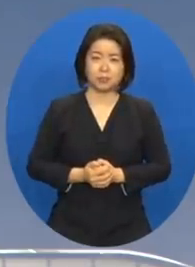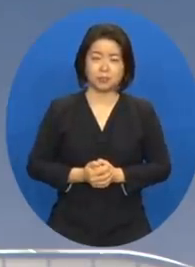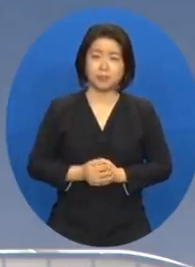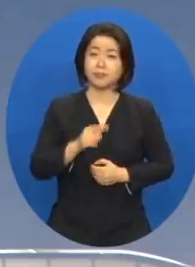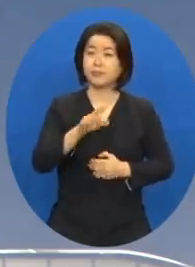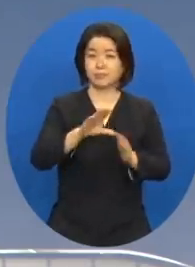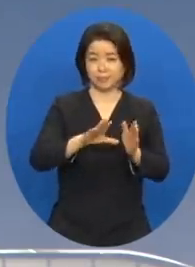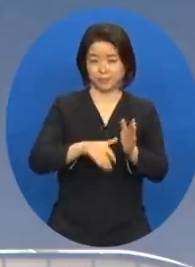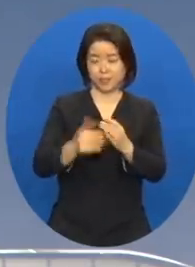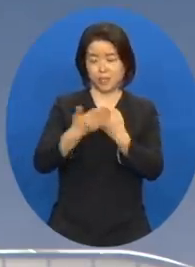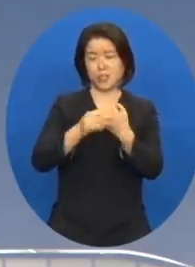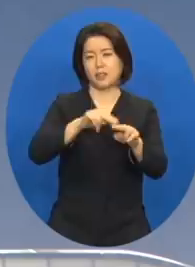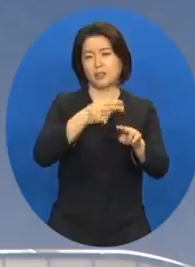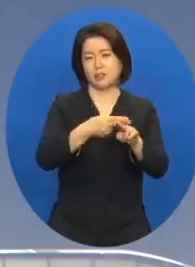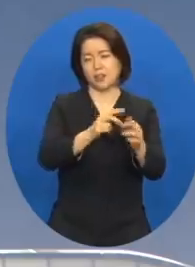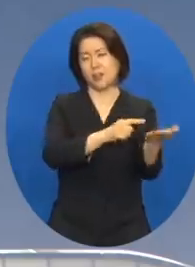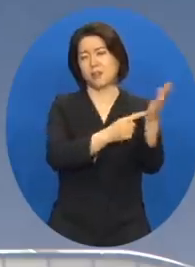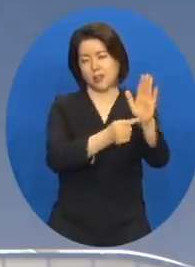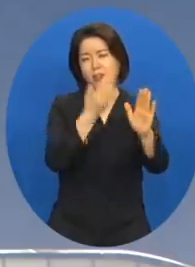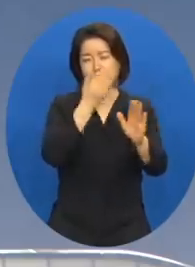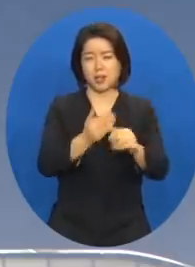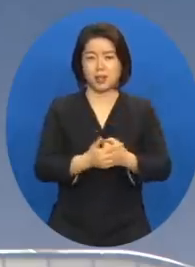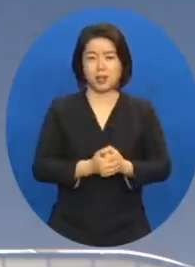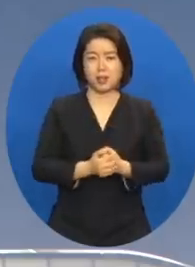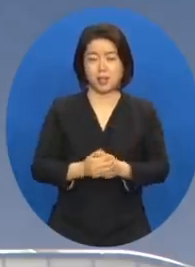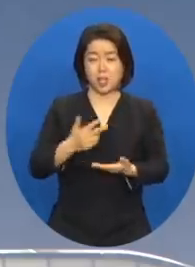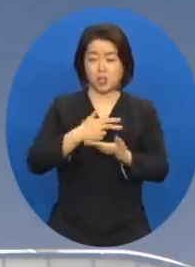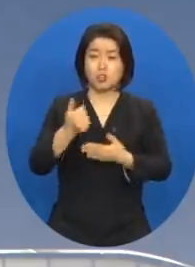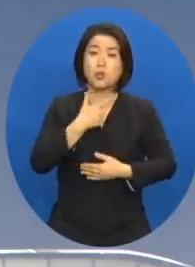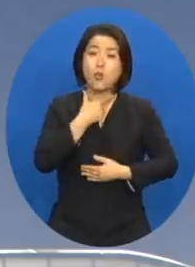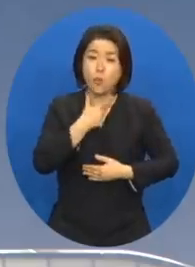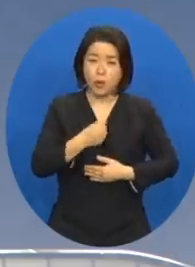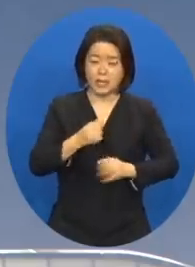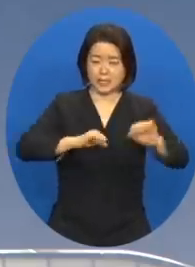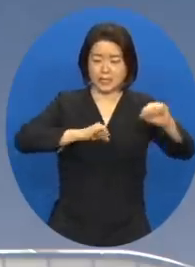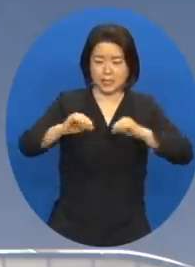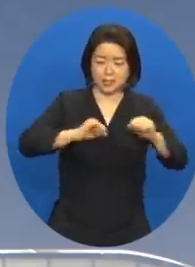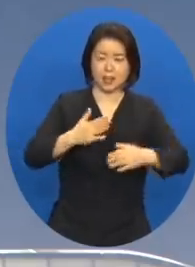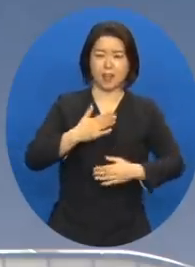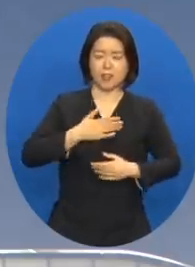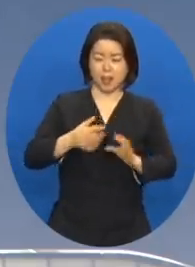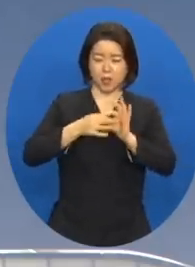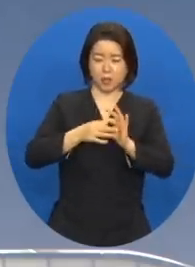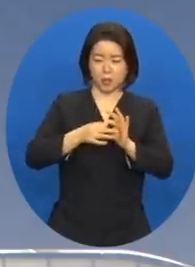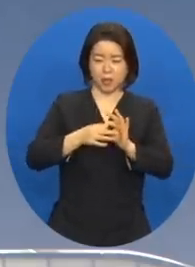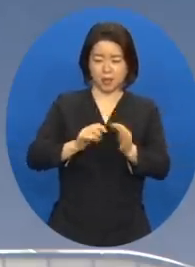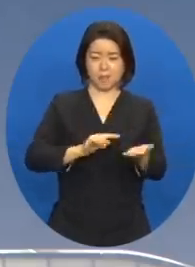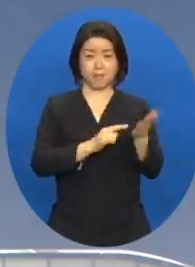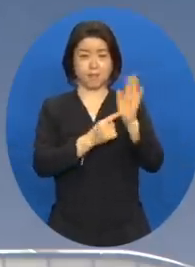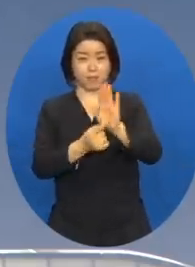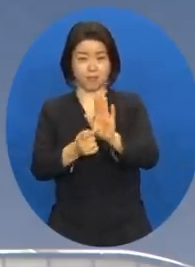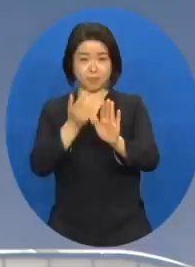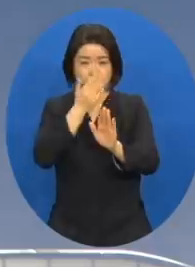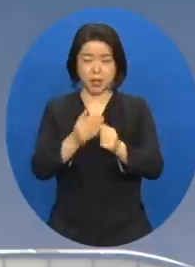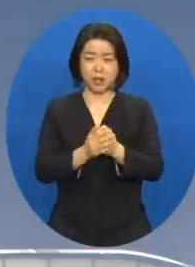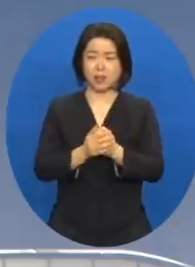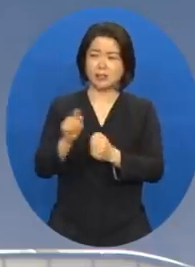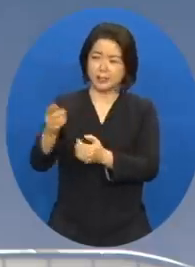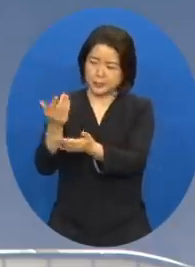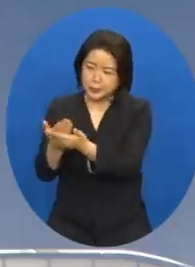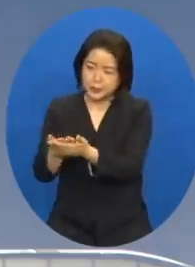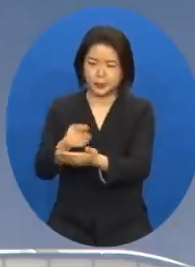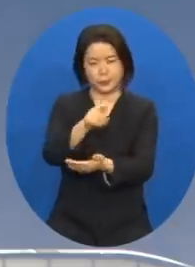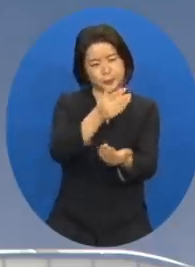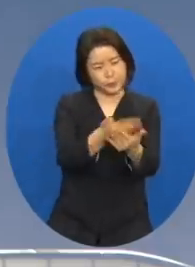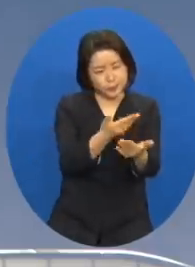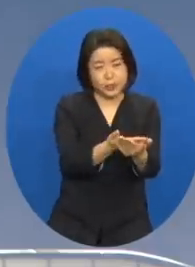그때 은사가 나타나요. 주님이 원하시는 역사가 나를 통해 나타나요. 이거 주세요, 저거